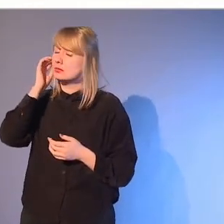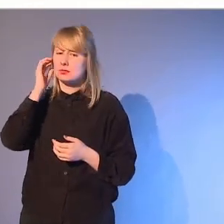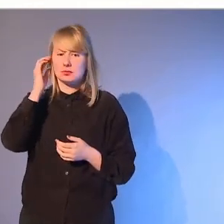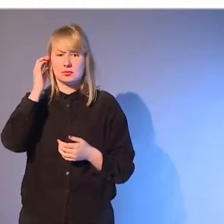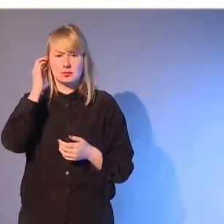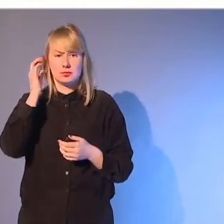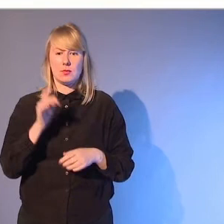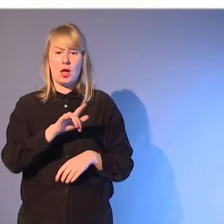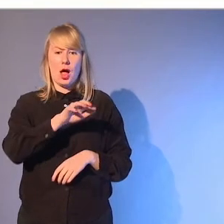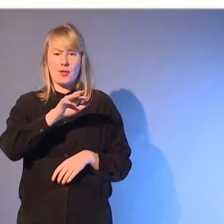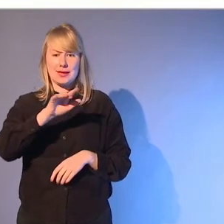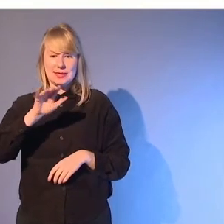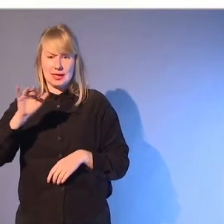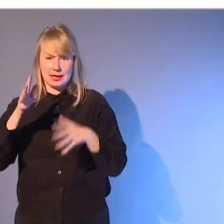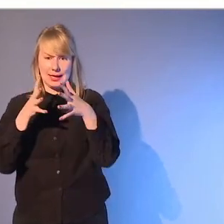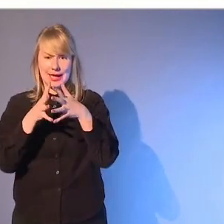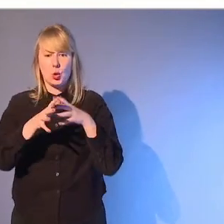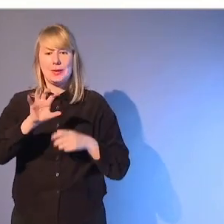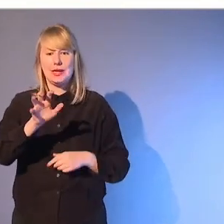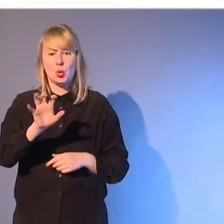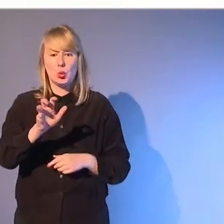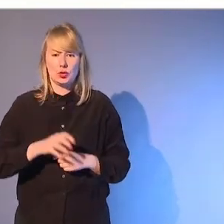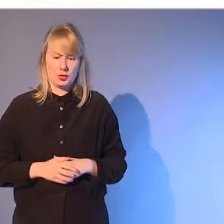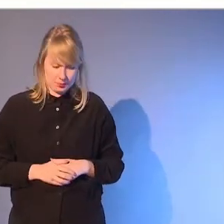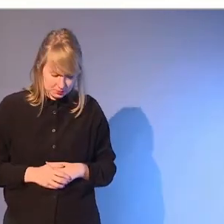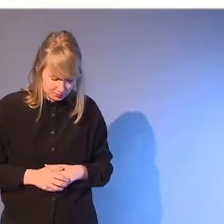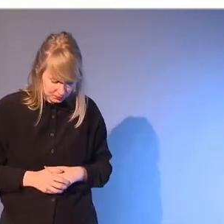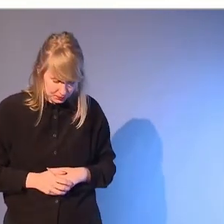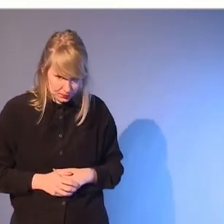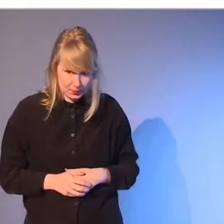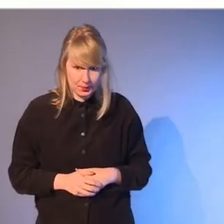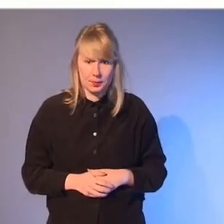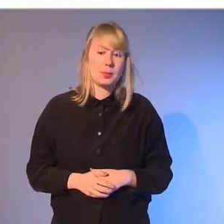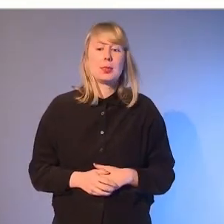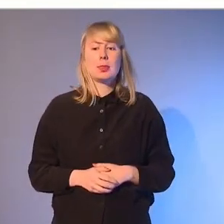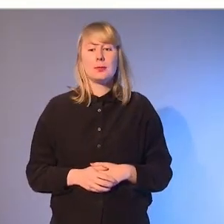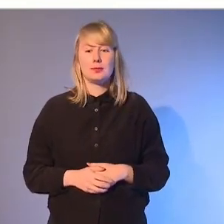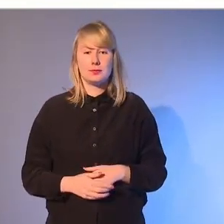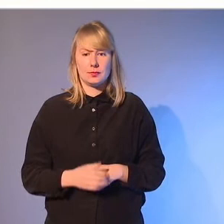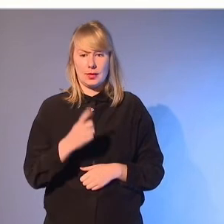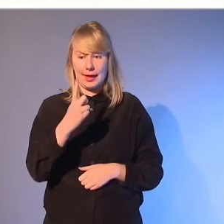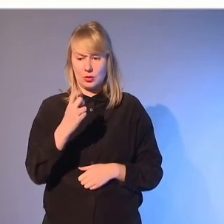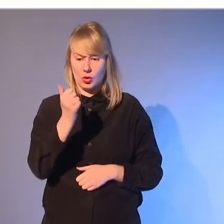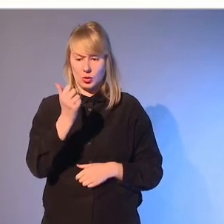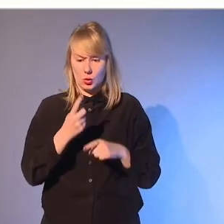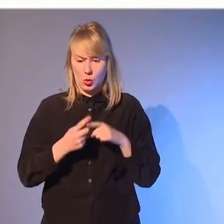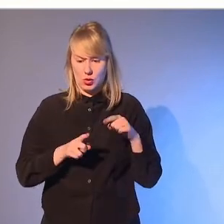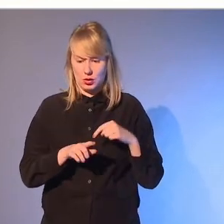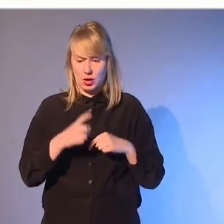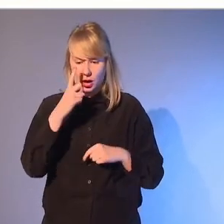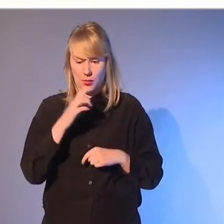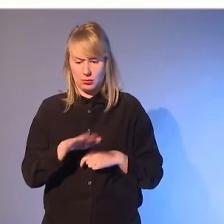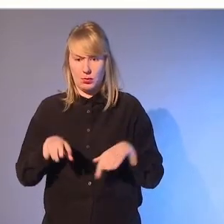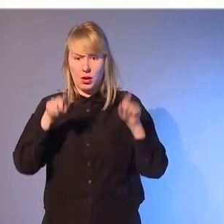Alfabetiseringen går gjennom ikona. Og vi ser jo det at 1-til-1,5-åringer er i stand til å navigere seg